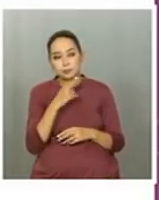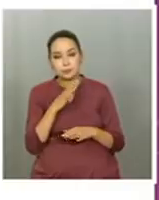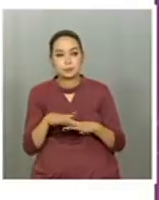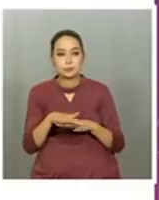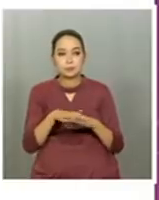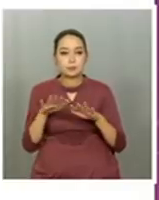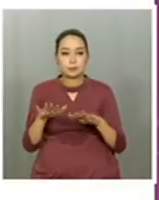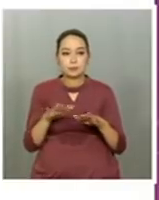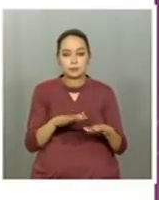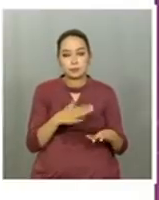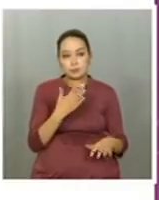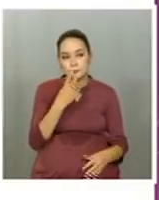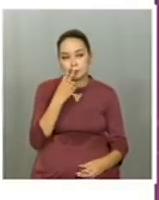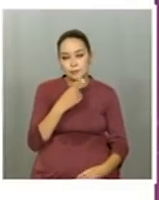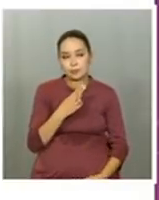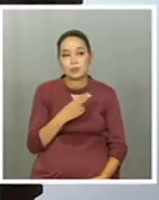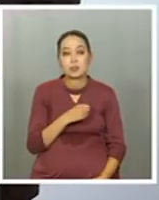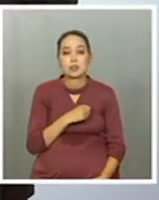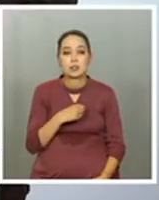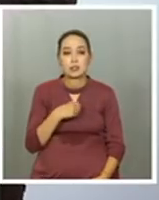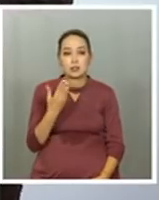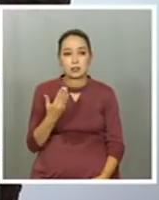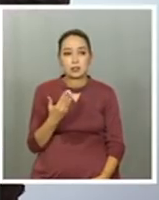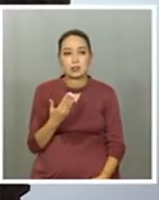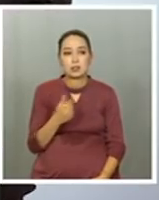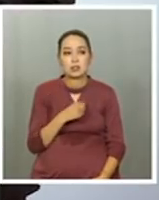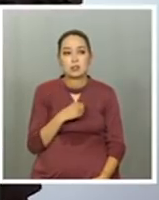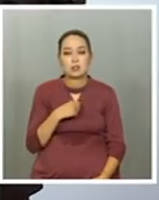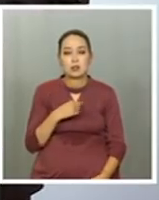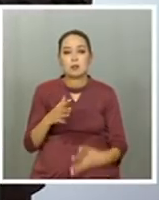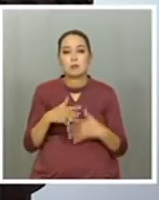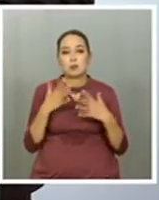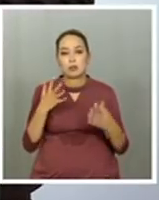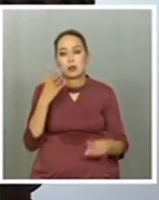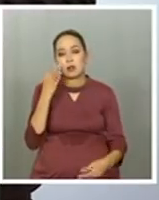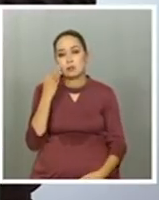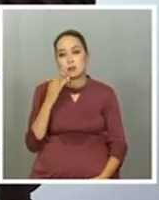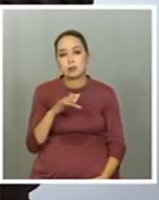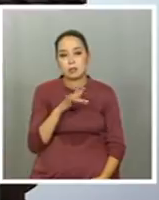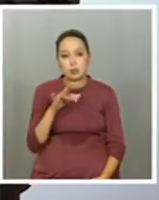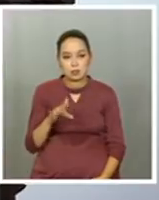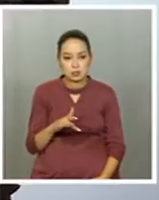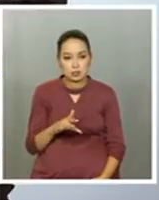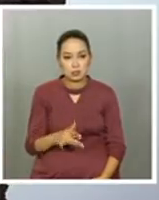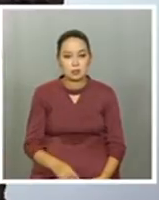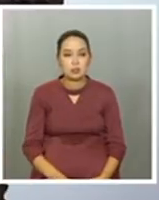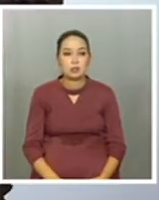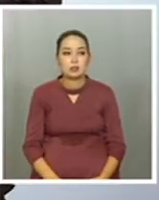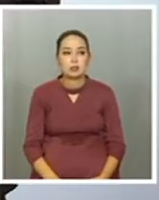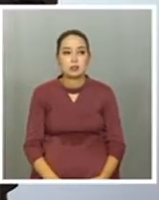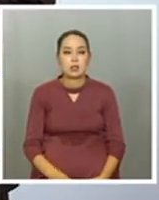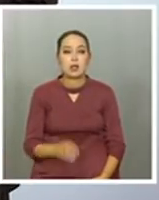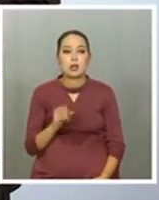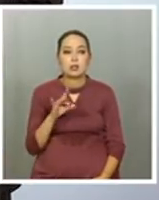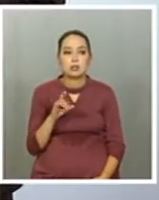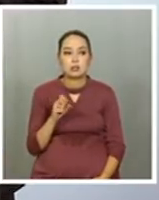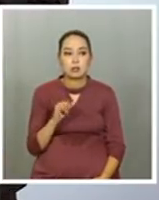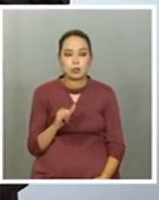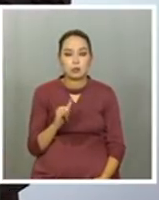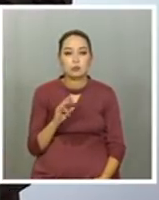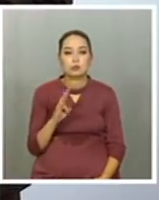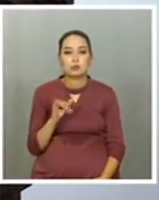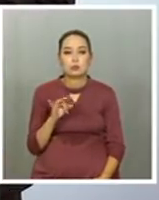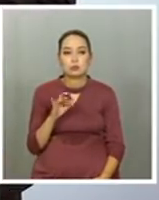Яғни өздеріңіз көріп отырғандай, мұнда ең негіз жоғары көрсеткіштер Алматы қаласы, Атырау облысы, Нұрсұлтан